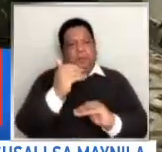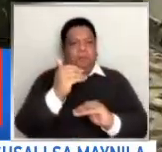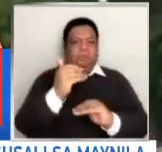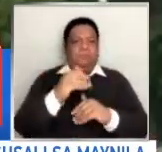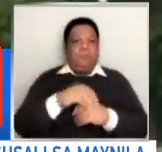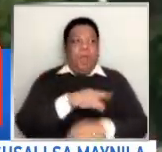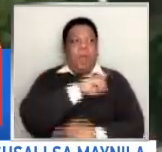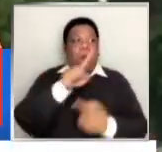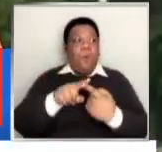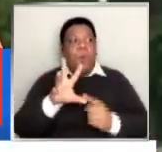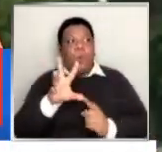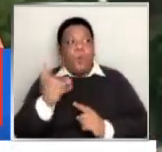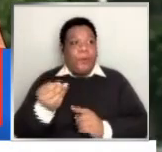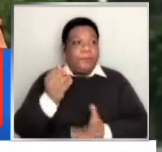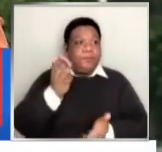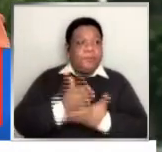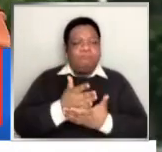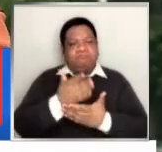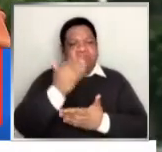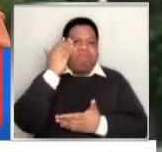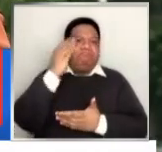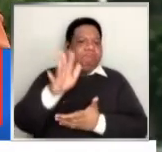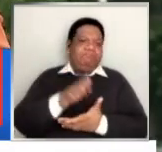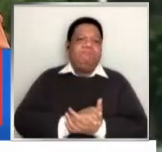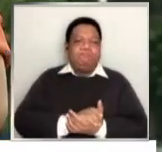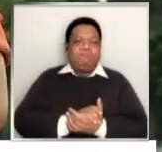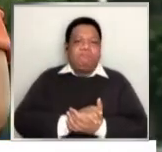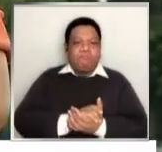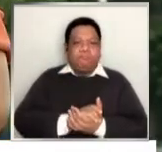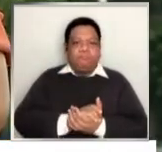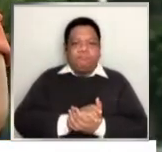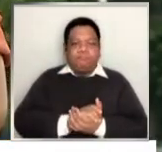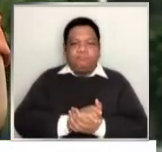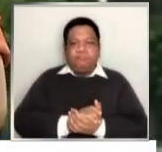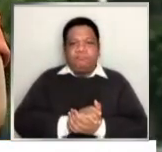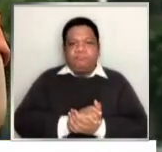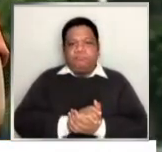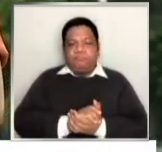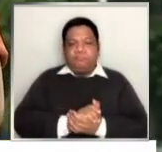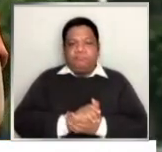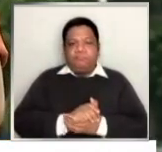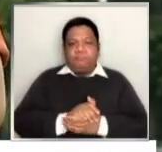unang balita mula rito sa Maynila. Mai Bermudez, Buong Puso para sa Pilipino.